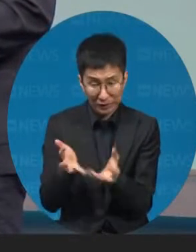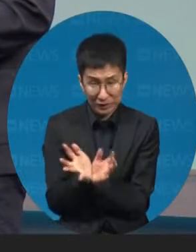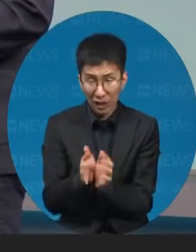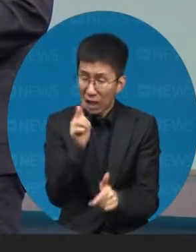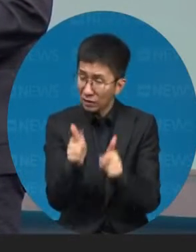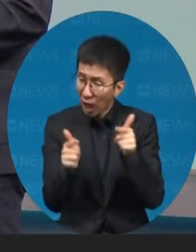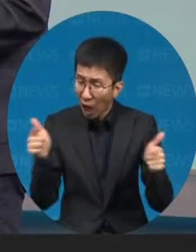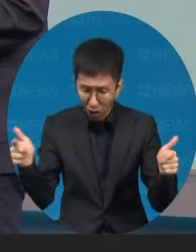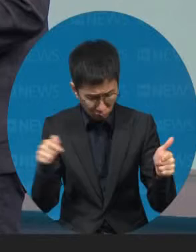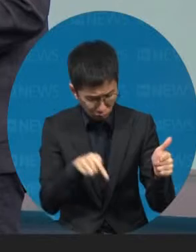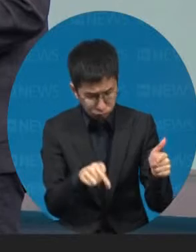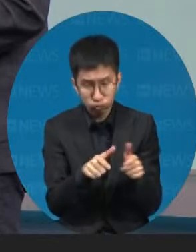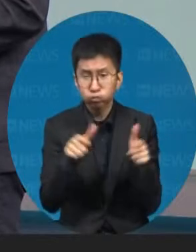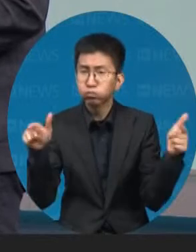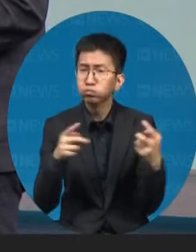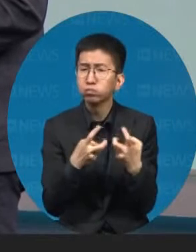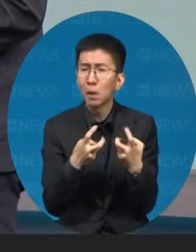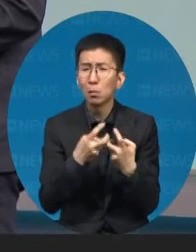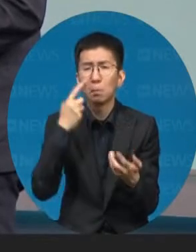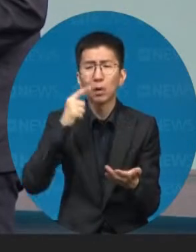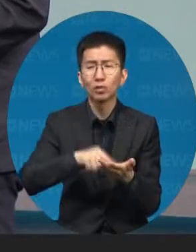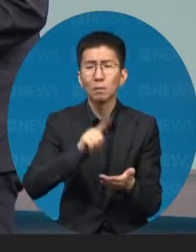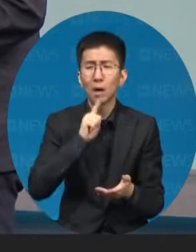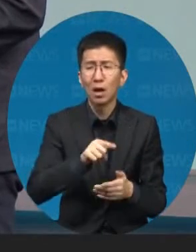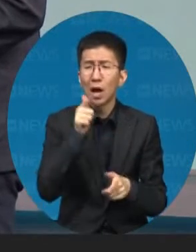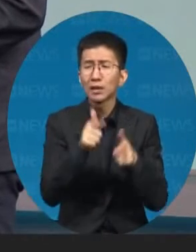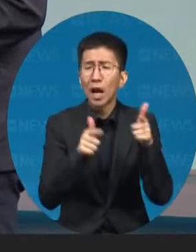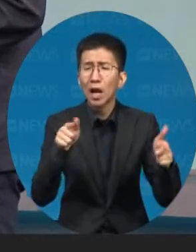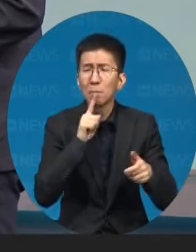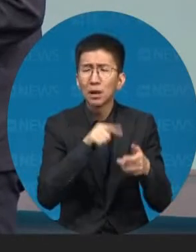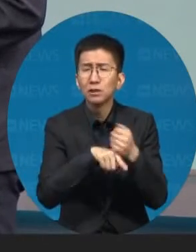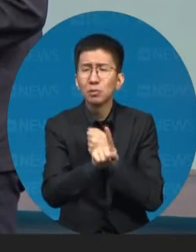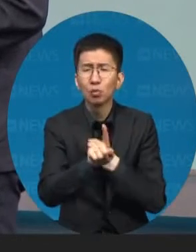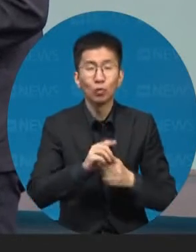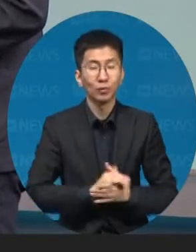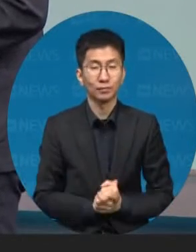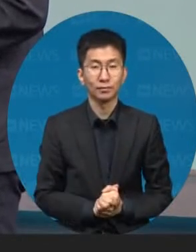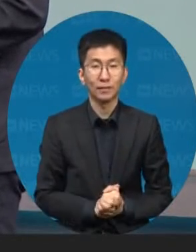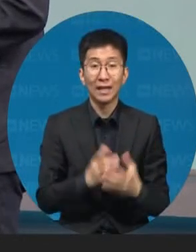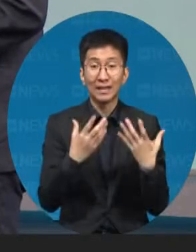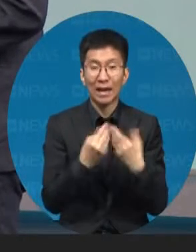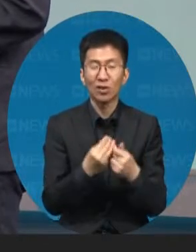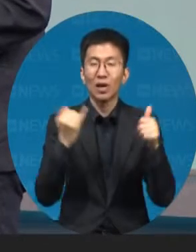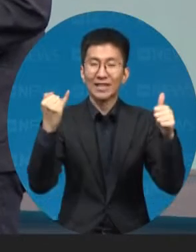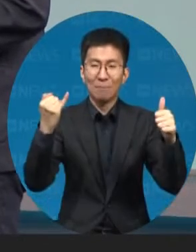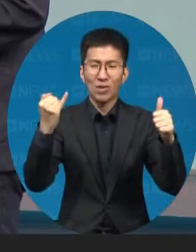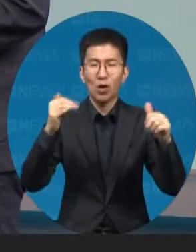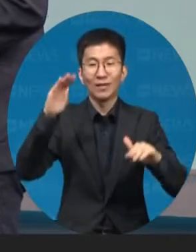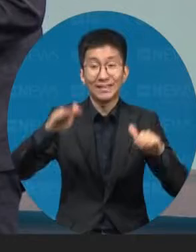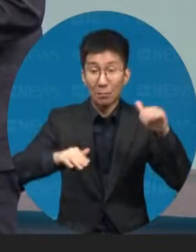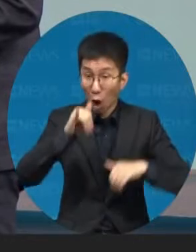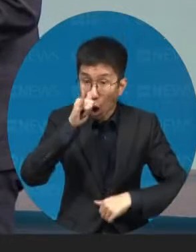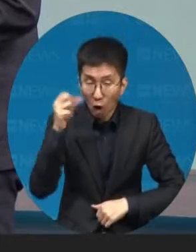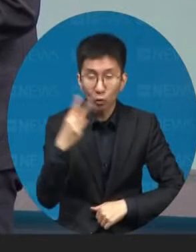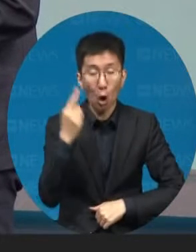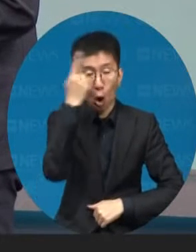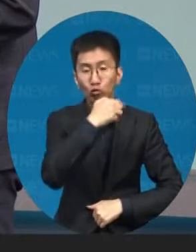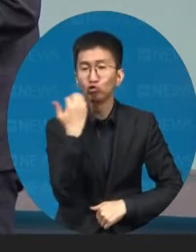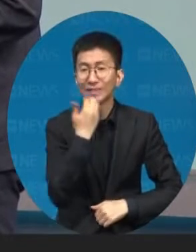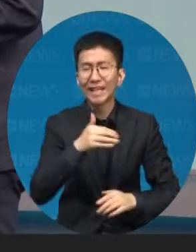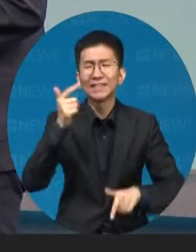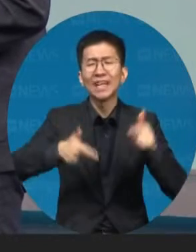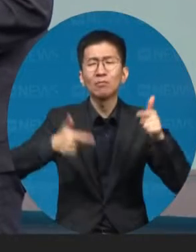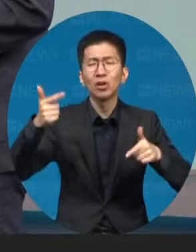방법을 찾아 봤다 하셔서 이제 다양성 이라고 하면 제일 많이 언급이 될 수밖에 없는 게 뭐 성차별이 라든가 인종차별 이런